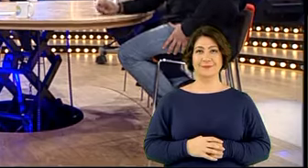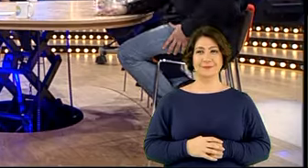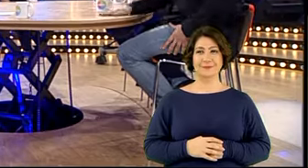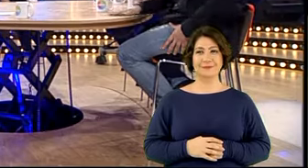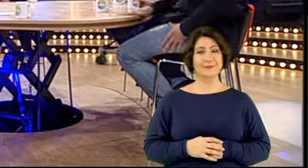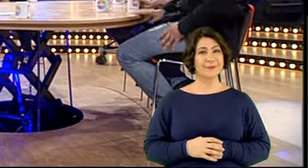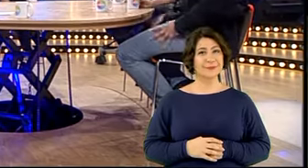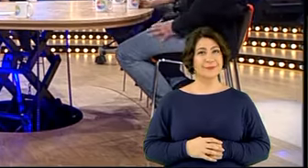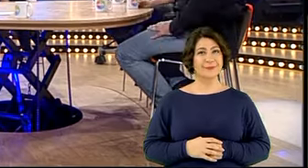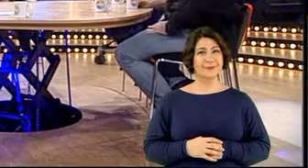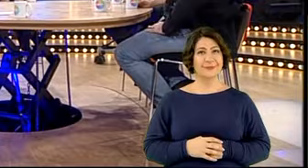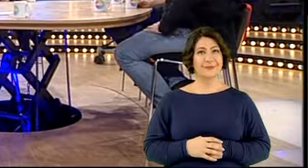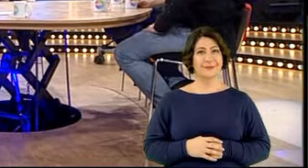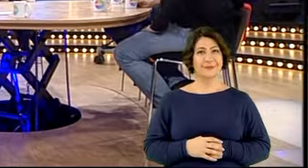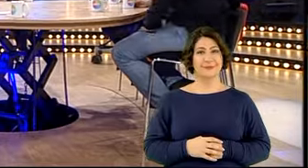He?